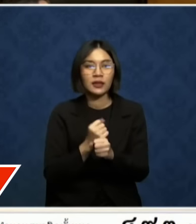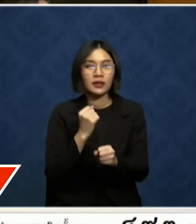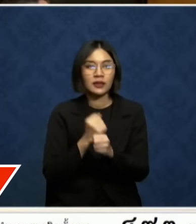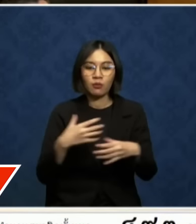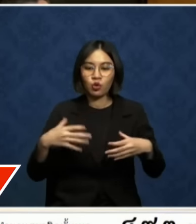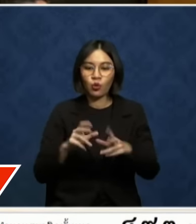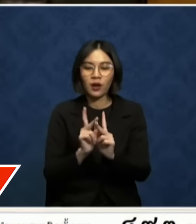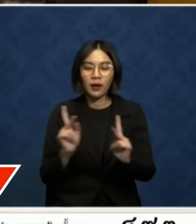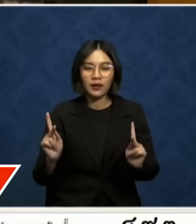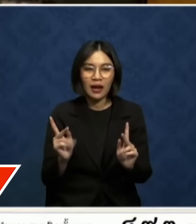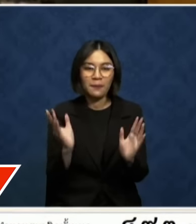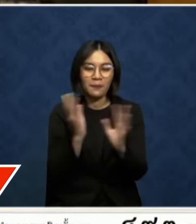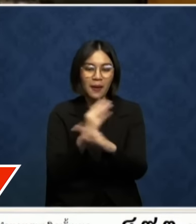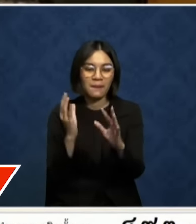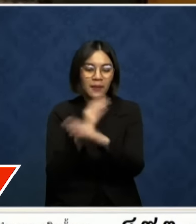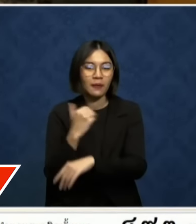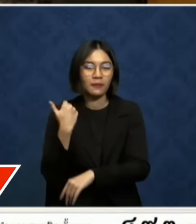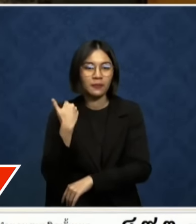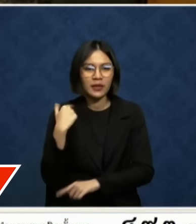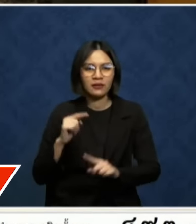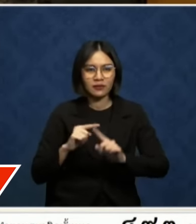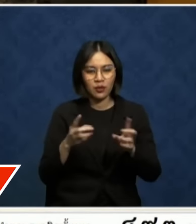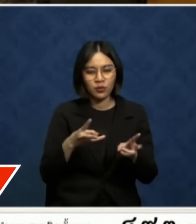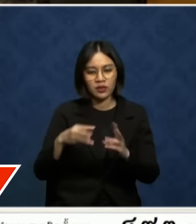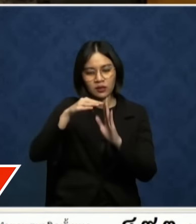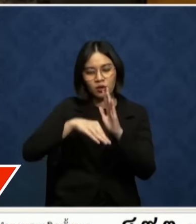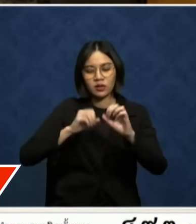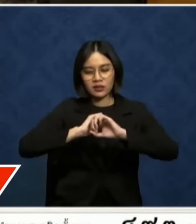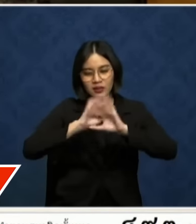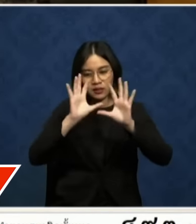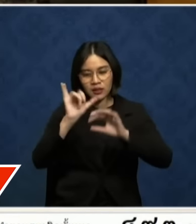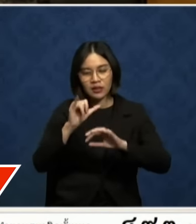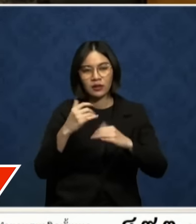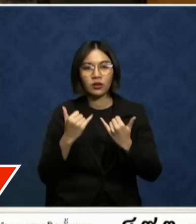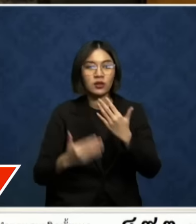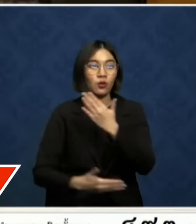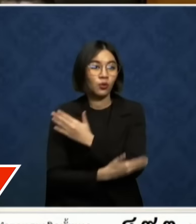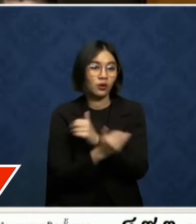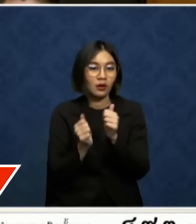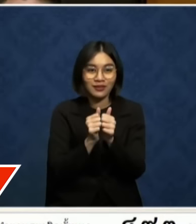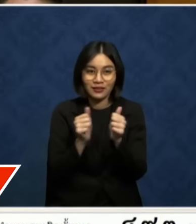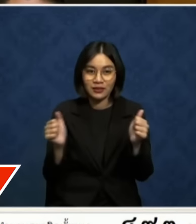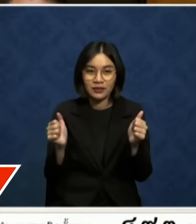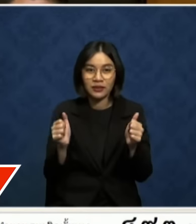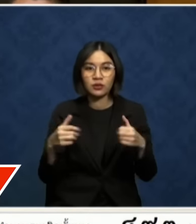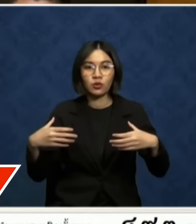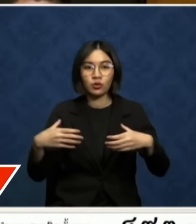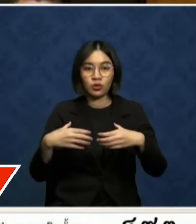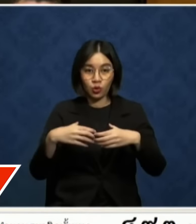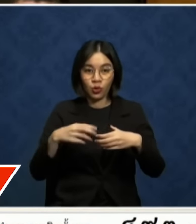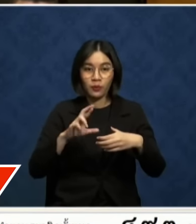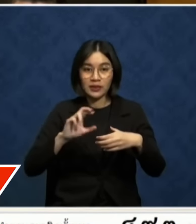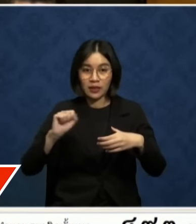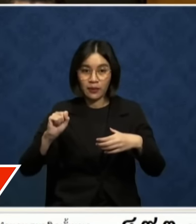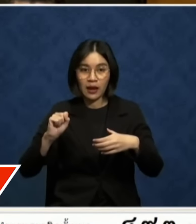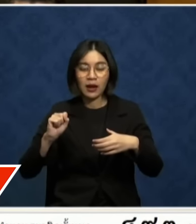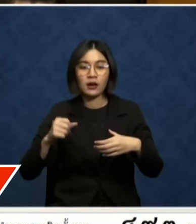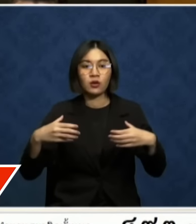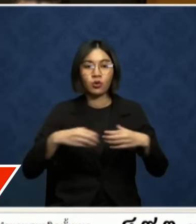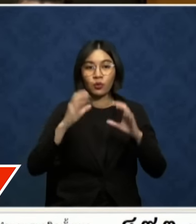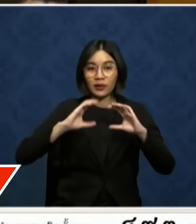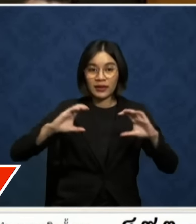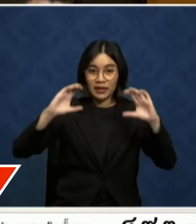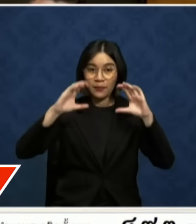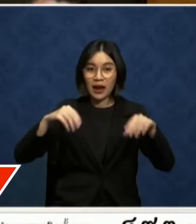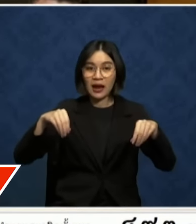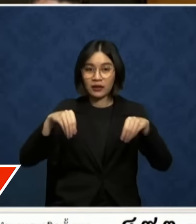รมธิการแต่ก็ยังไม่มีแนวทางที่ชัดเจนนะครับผมคิดว่านี่คือโอกาสอันดีนะครับที่สภาของเรานะครับรวมไปถึงรัฐบาลที่กำลังจะมี